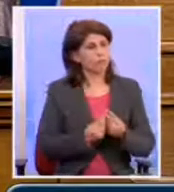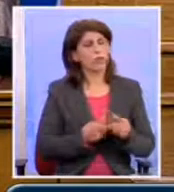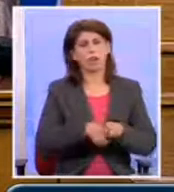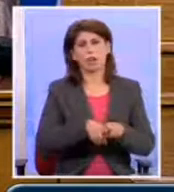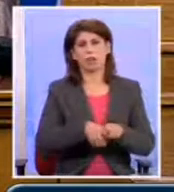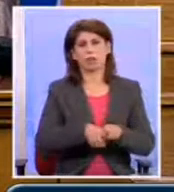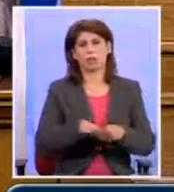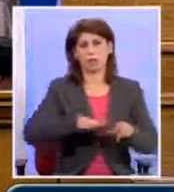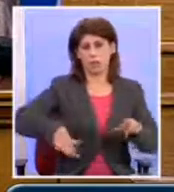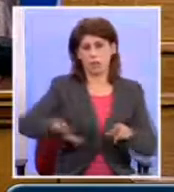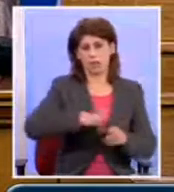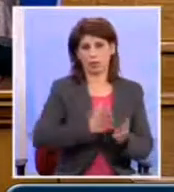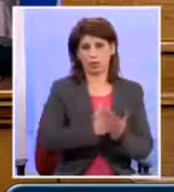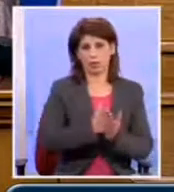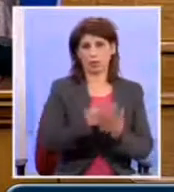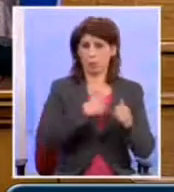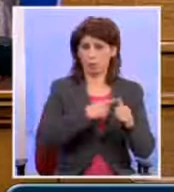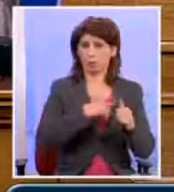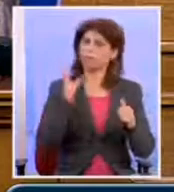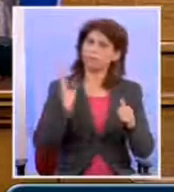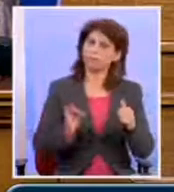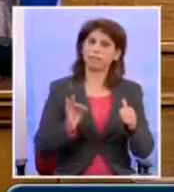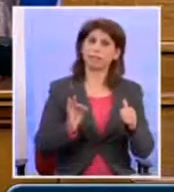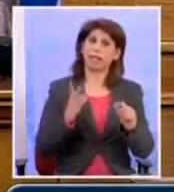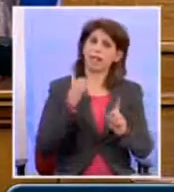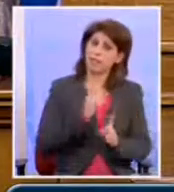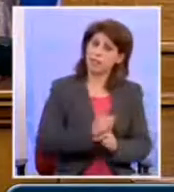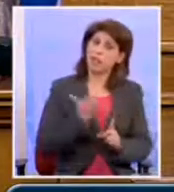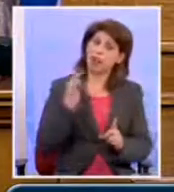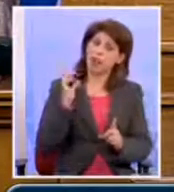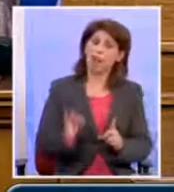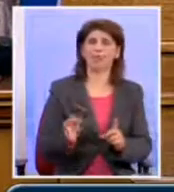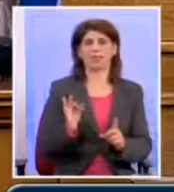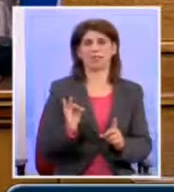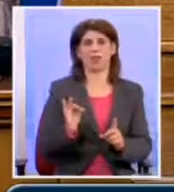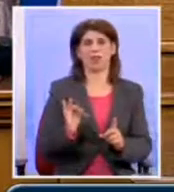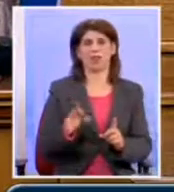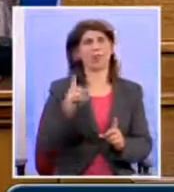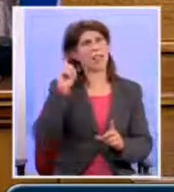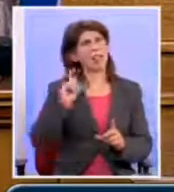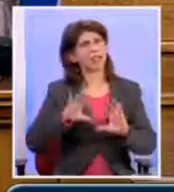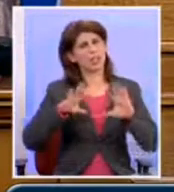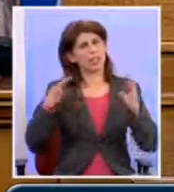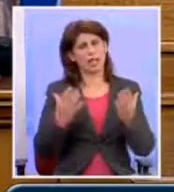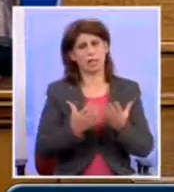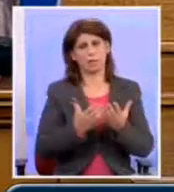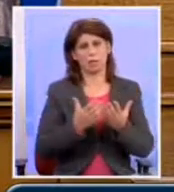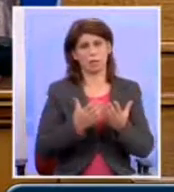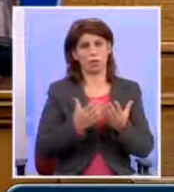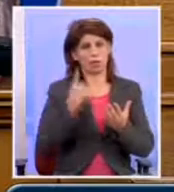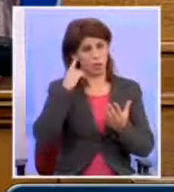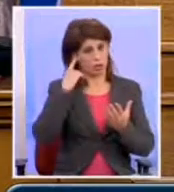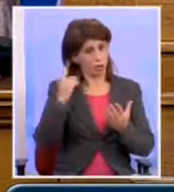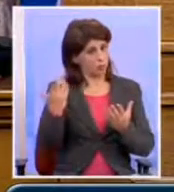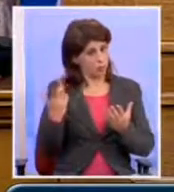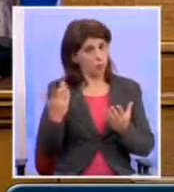δικαιοσύνης. Το ένα είναι χαρακτηριστικό, είναι ειδικό, αλλά πάντως χαρακτηριστικό και ίσως γενικεύσιμο. Νομίζω